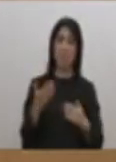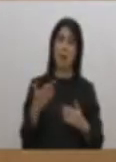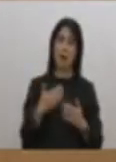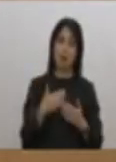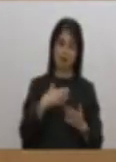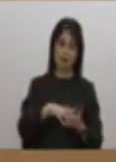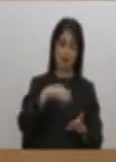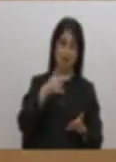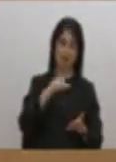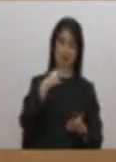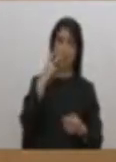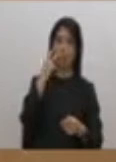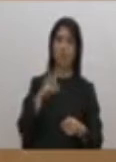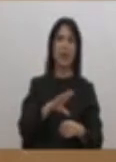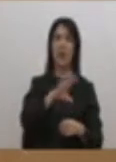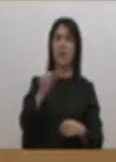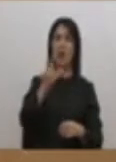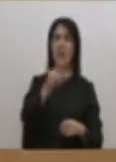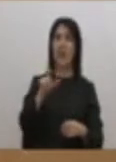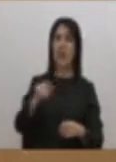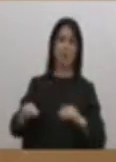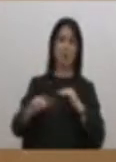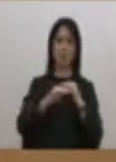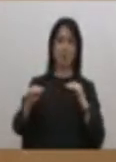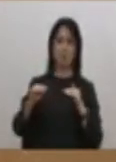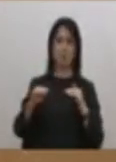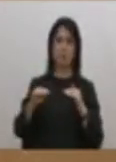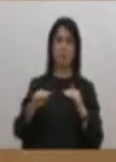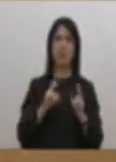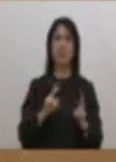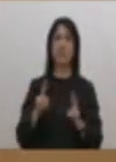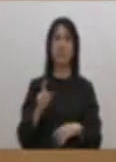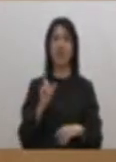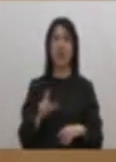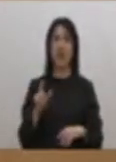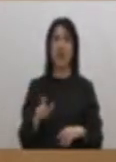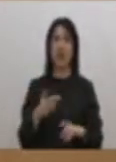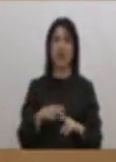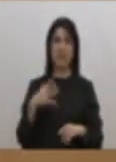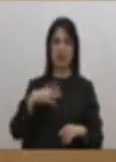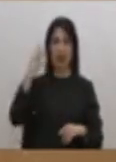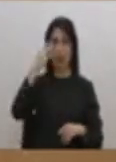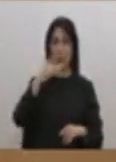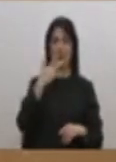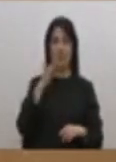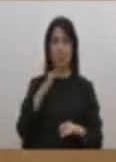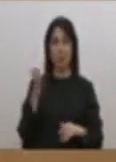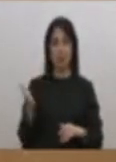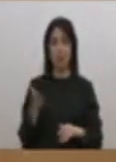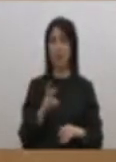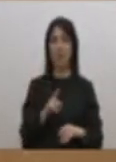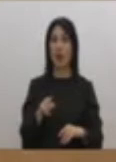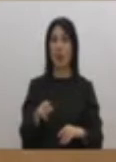გირჩი ამას ვუყურებთ, როგორც ყველა ადამიანი რო თანასწორია. Ანუ ვინ არის ის ხალხი, არის ეს ქართული ოცნება, ნაციონალური მოძრაობა, რომელიც